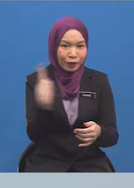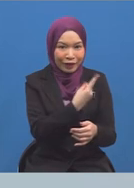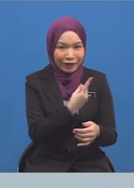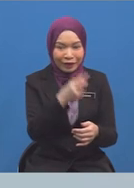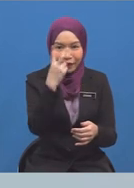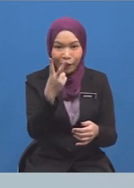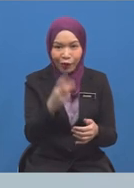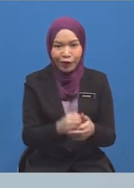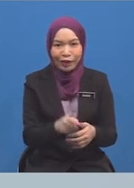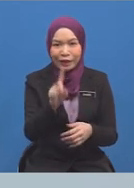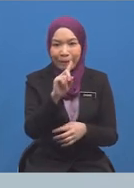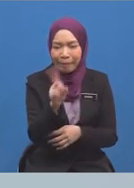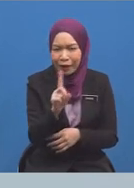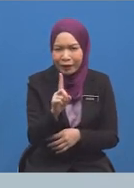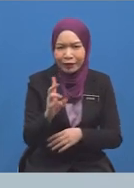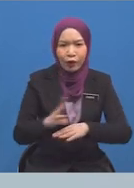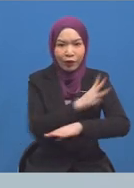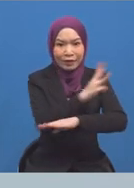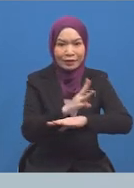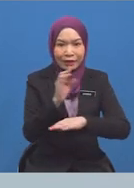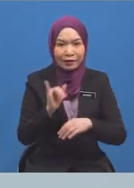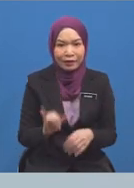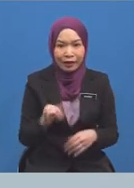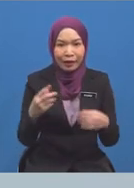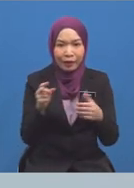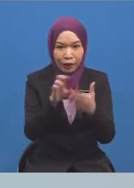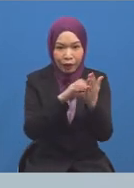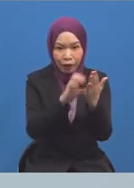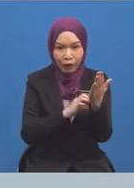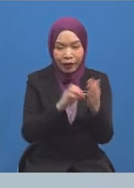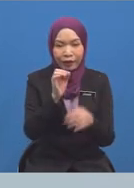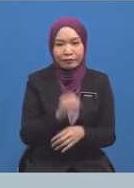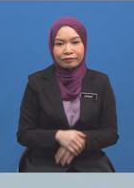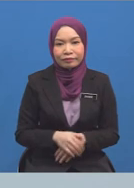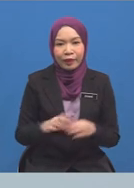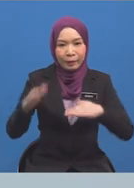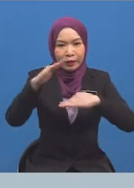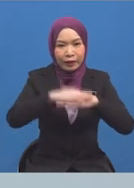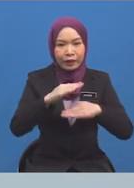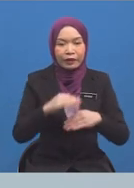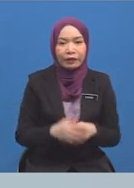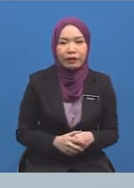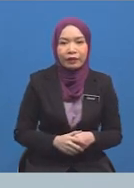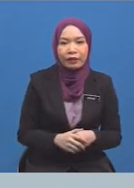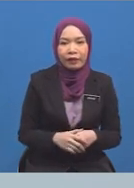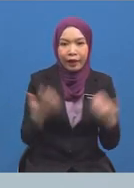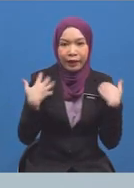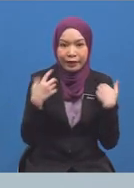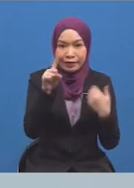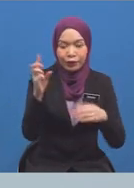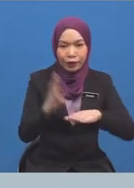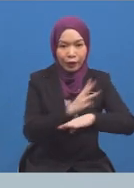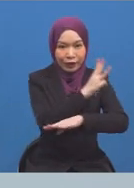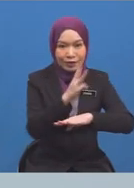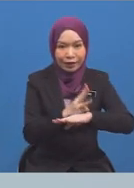dimana kawasan yang Menoreh yang bertindih disini terdapat satu kawasan